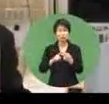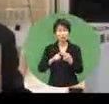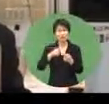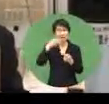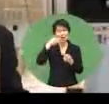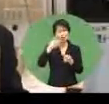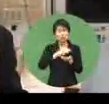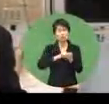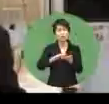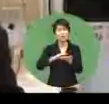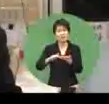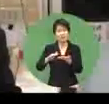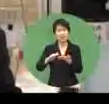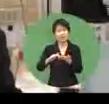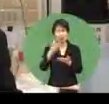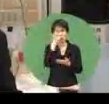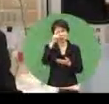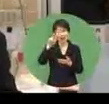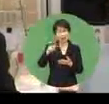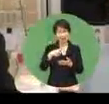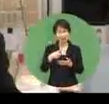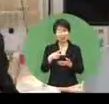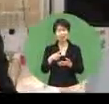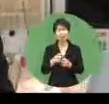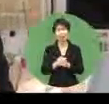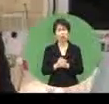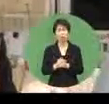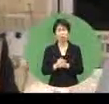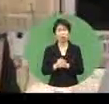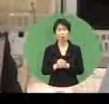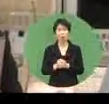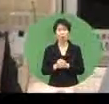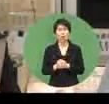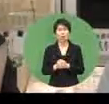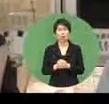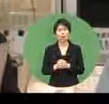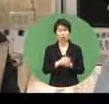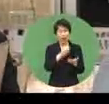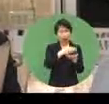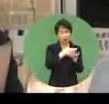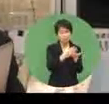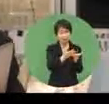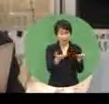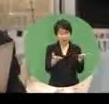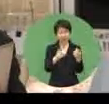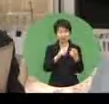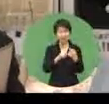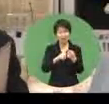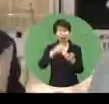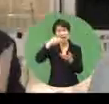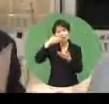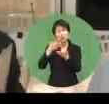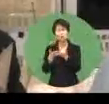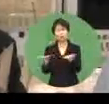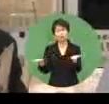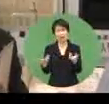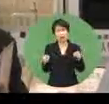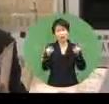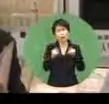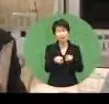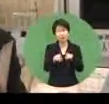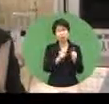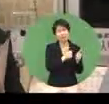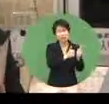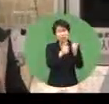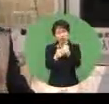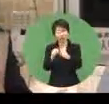品衛生の、衛生管理ですね、それを、販売店さんとかから飲食店さんとともにその巡